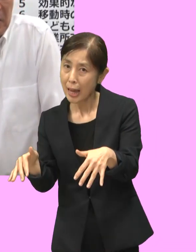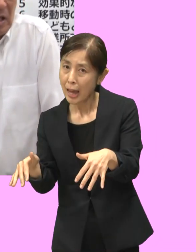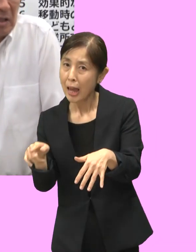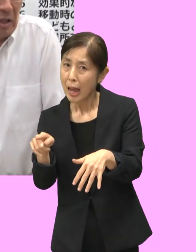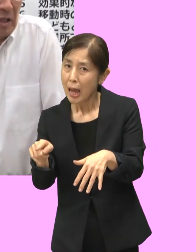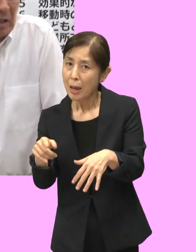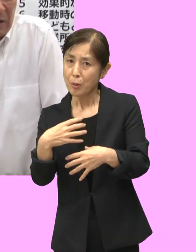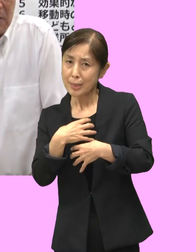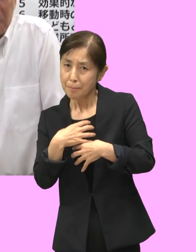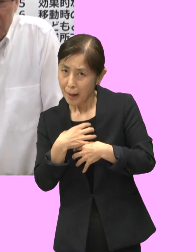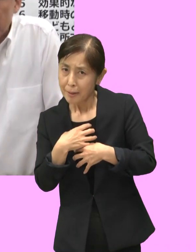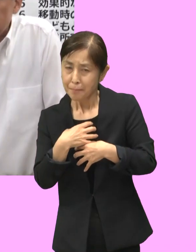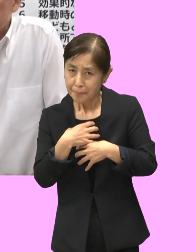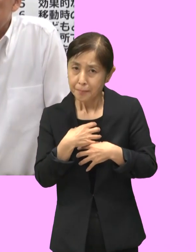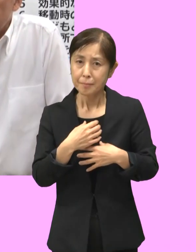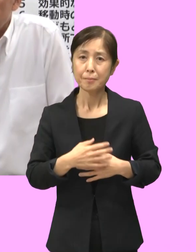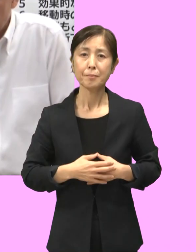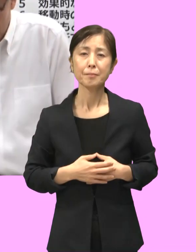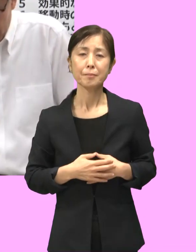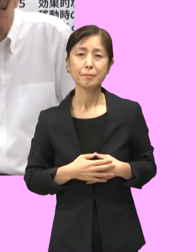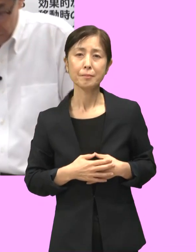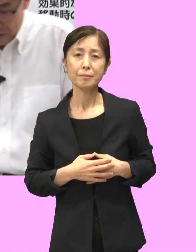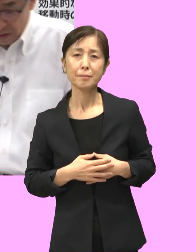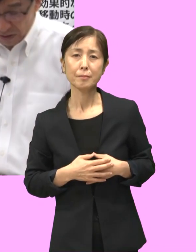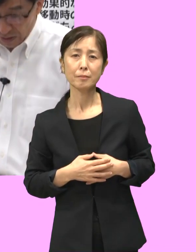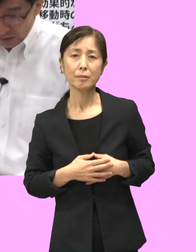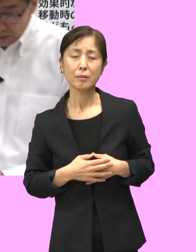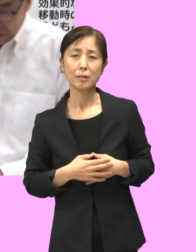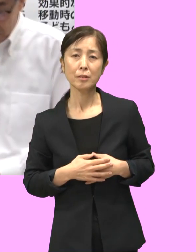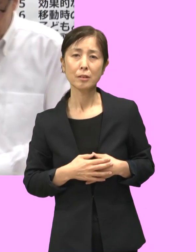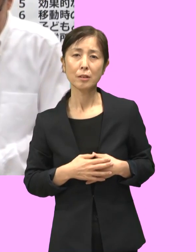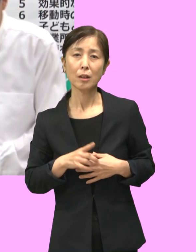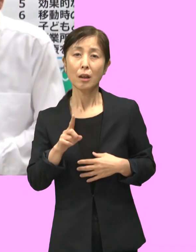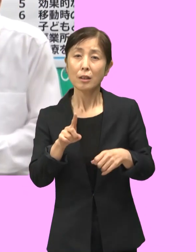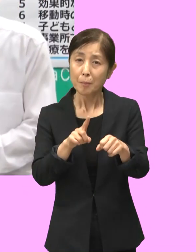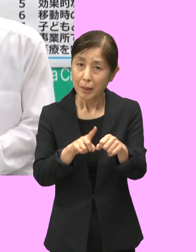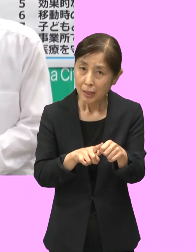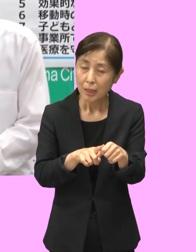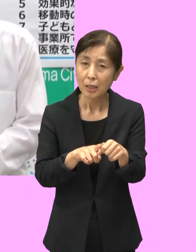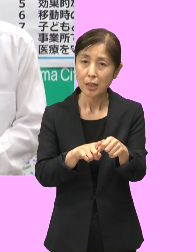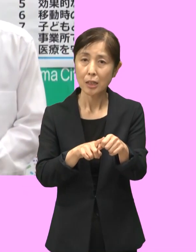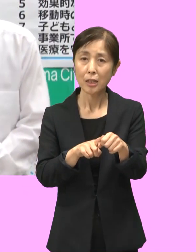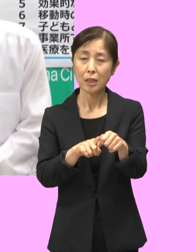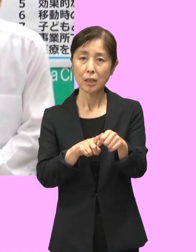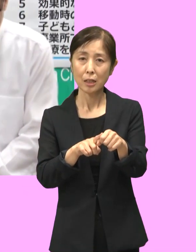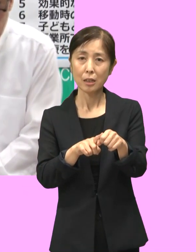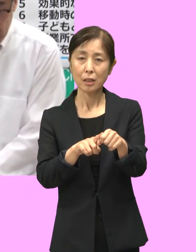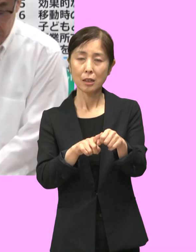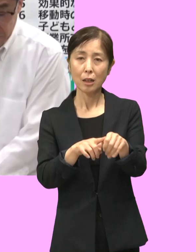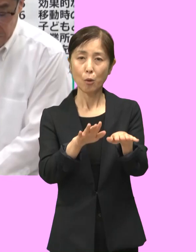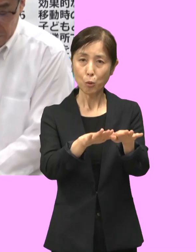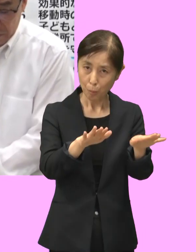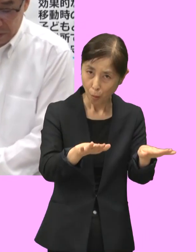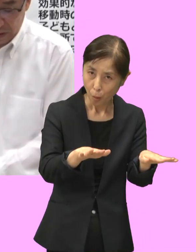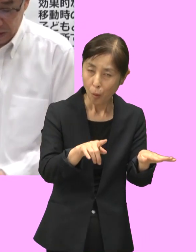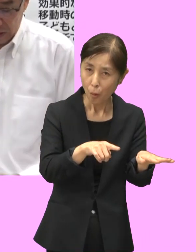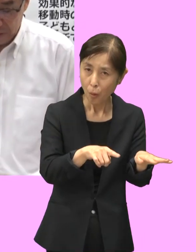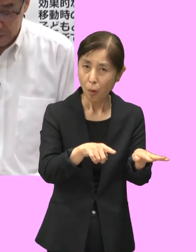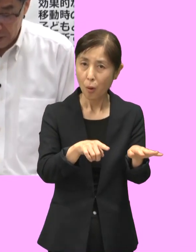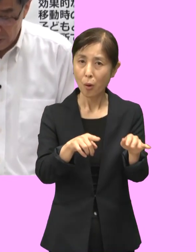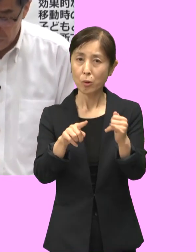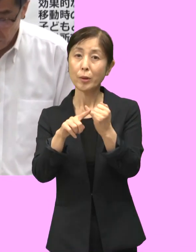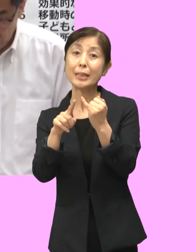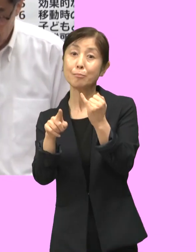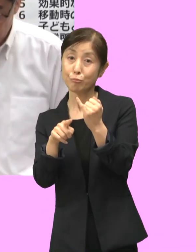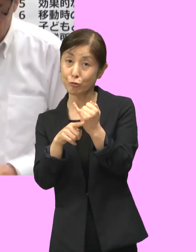大な事態になってくるというふうに恐れております。まあ、そのために、お子さんと、妊